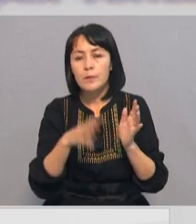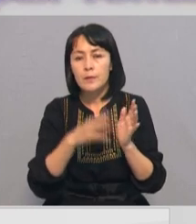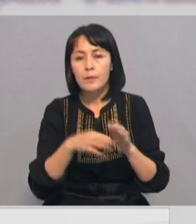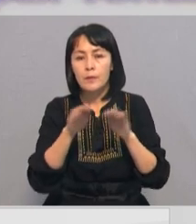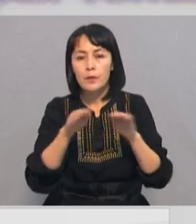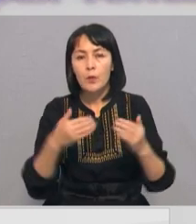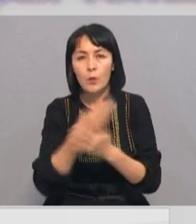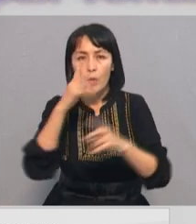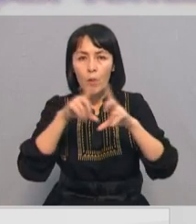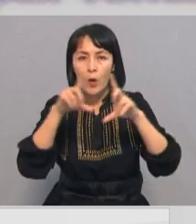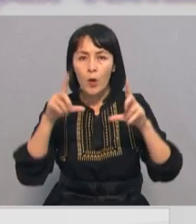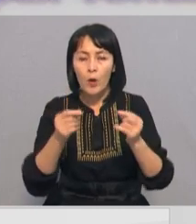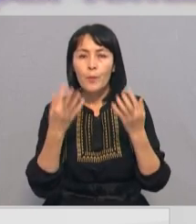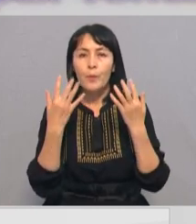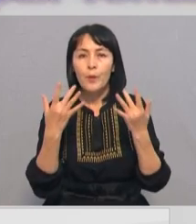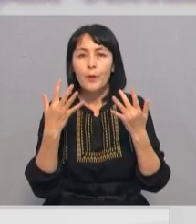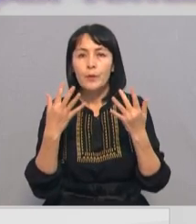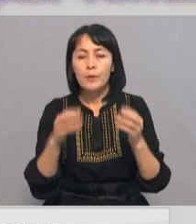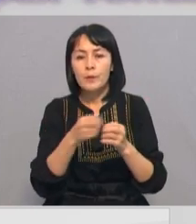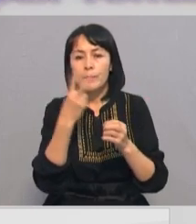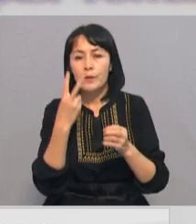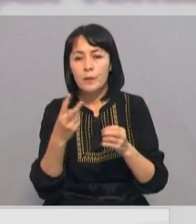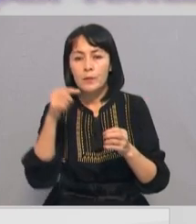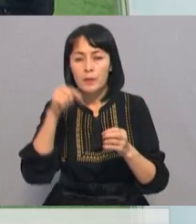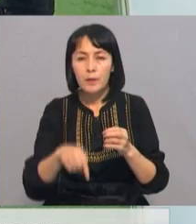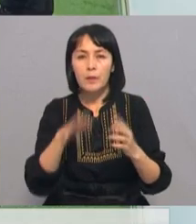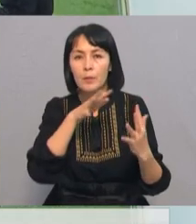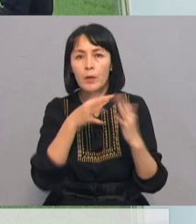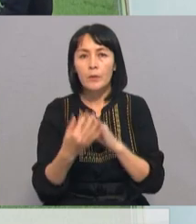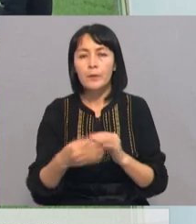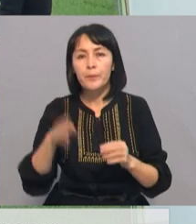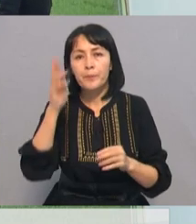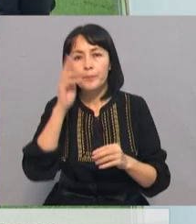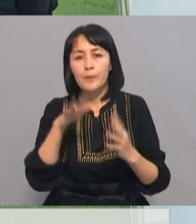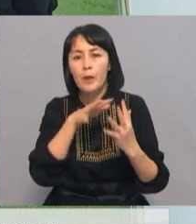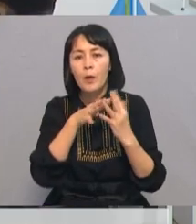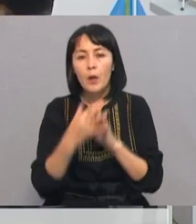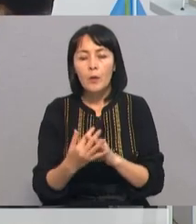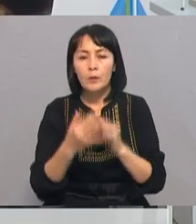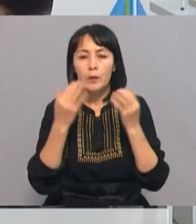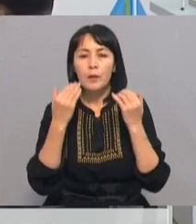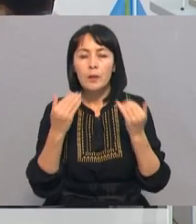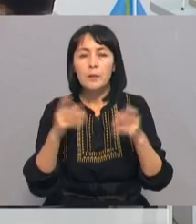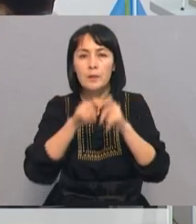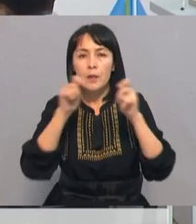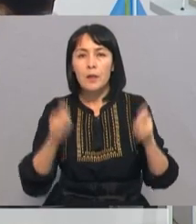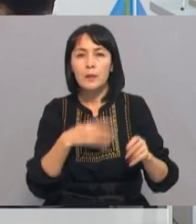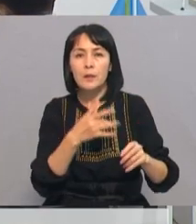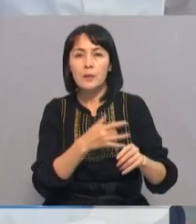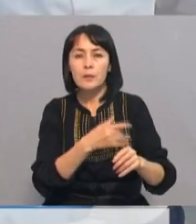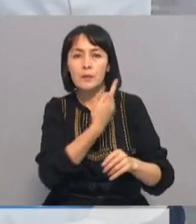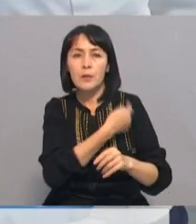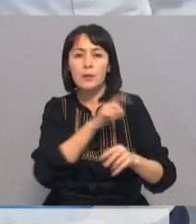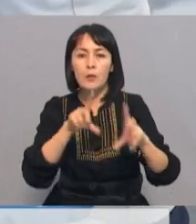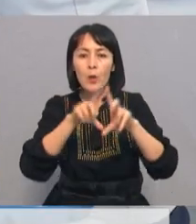детей. Новая школа является по счету 12 в данном селе. В селе Шубарсу Ордобасинского района открылось частное